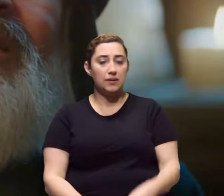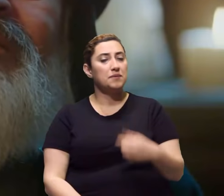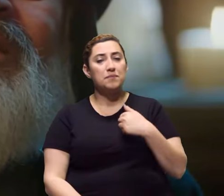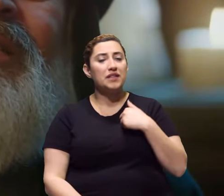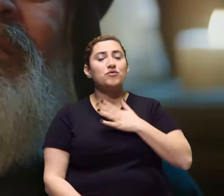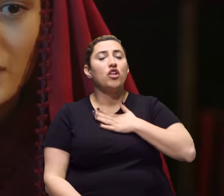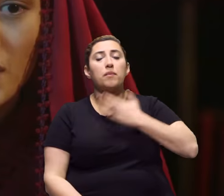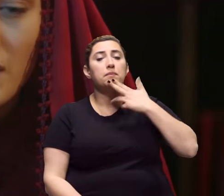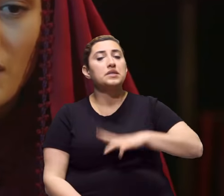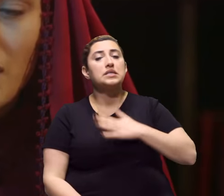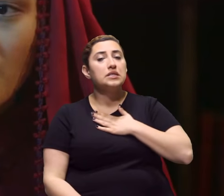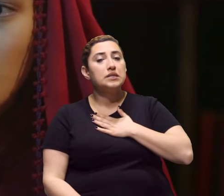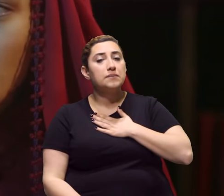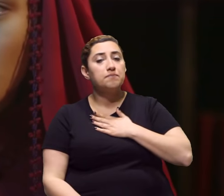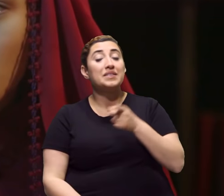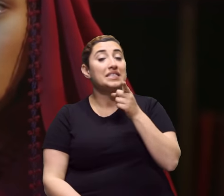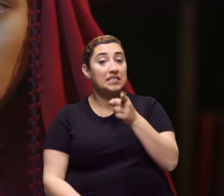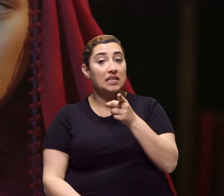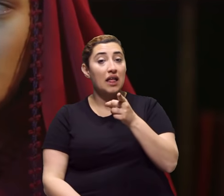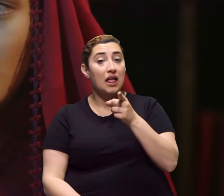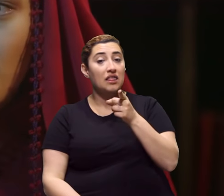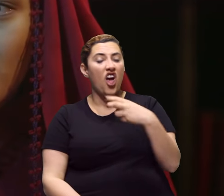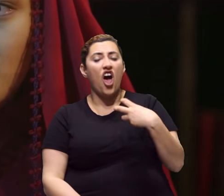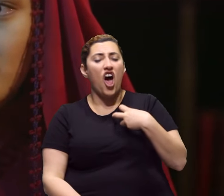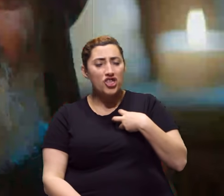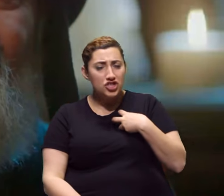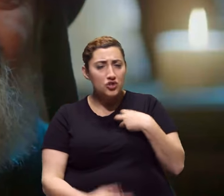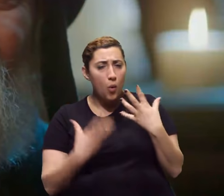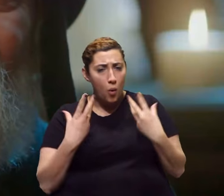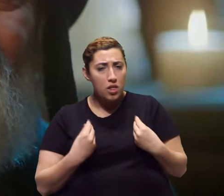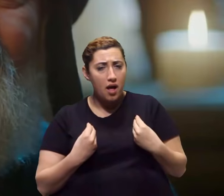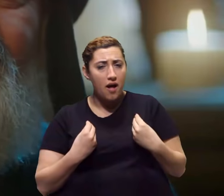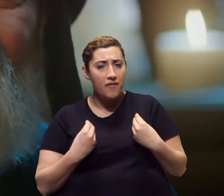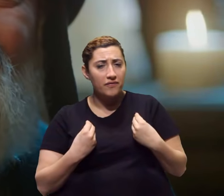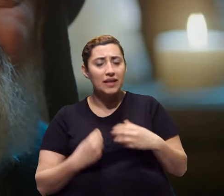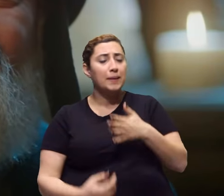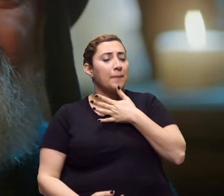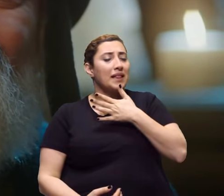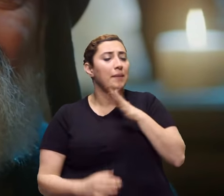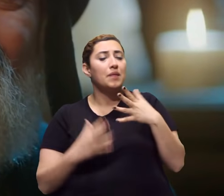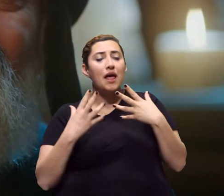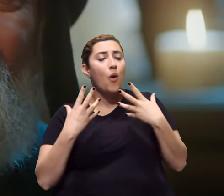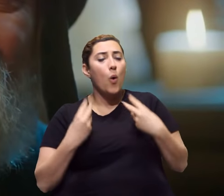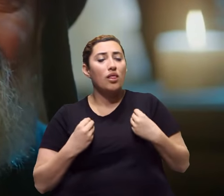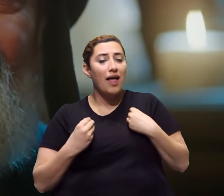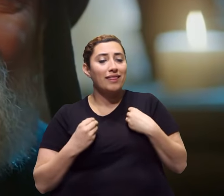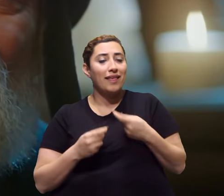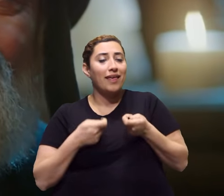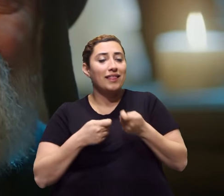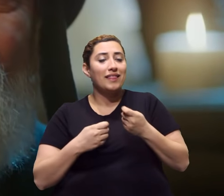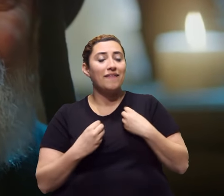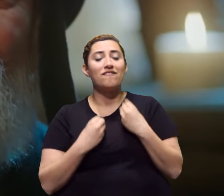Benim canım kızım sana aşkla, irfanla pişirdiğim